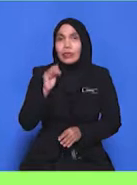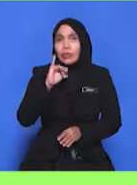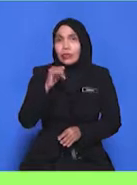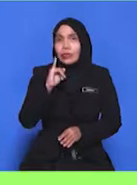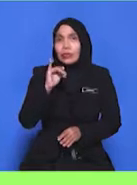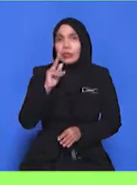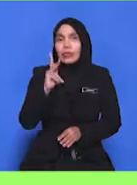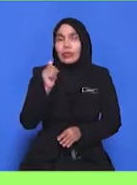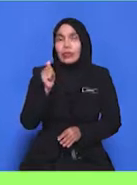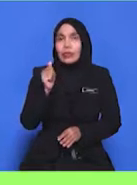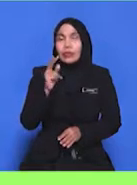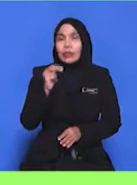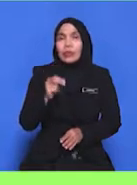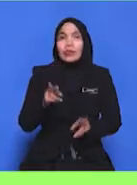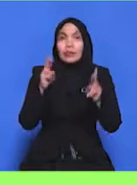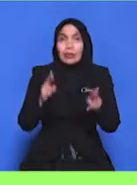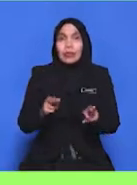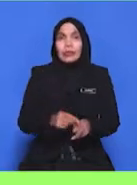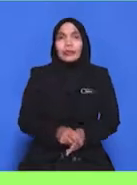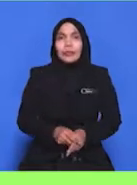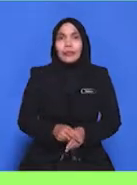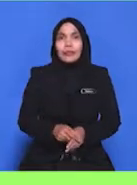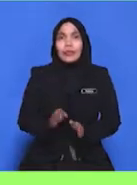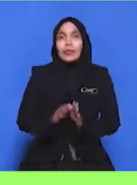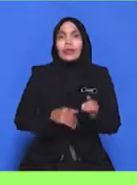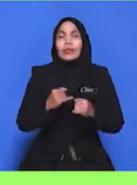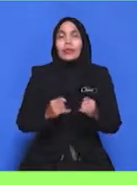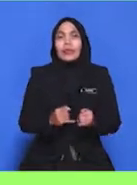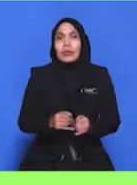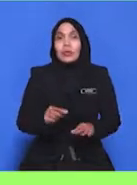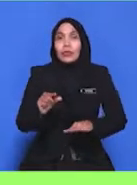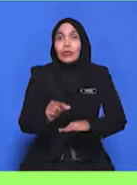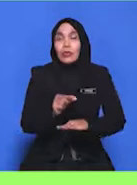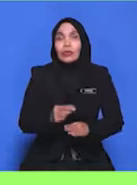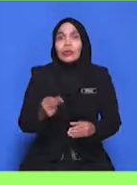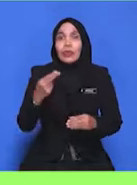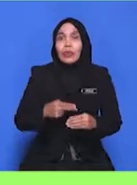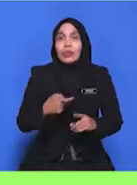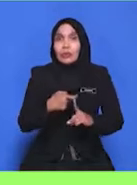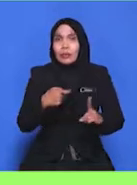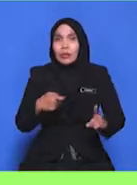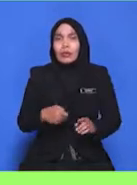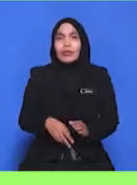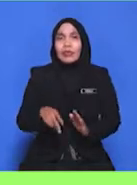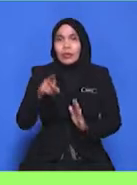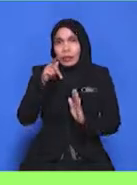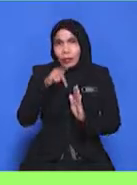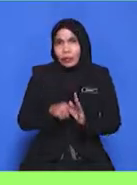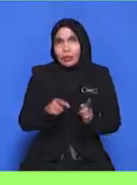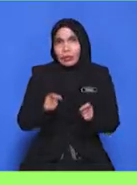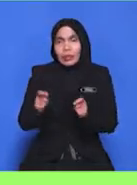dan perdagangan untuk membangunkan negara. Faktor kegemilangan yang keempat